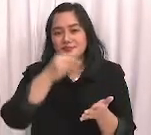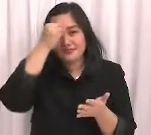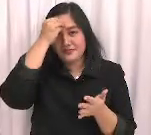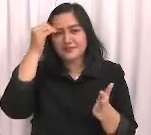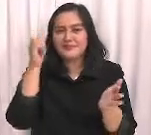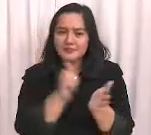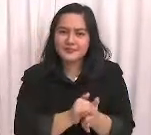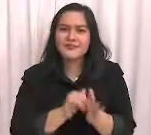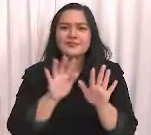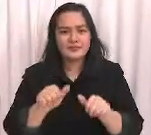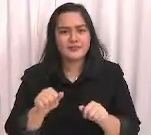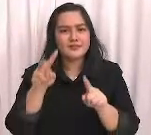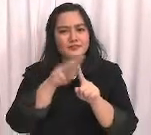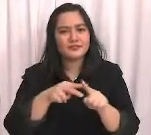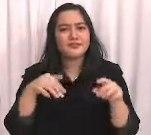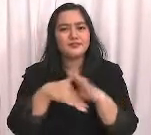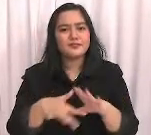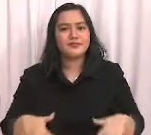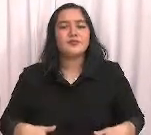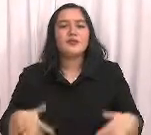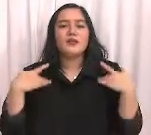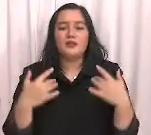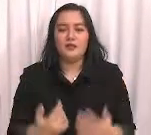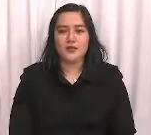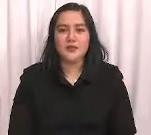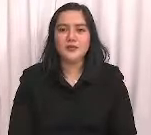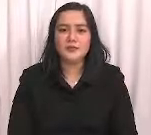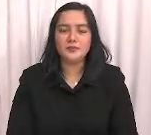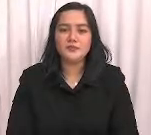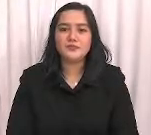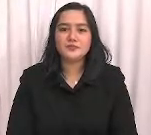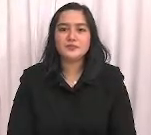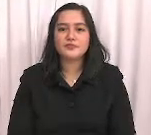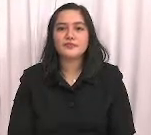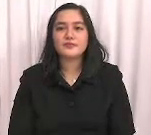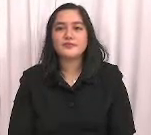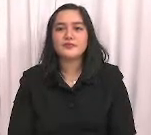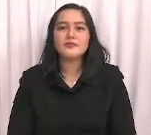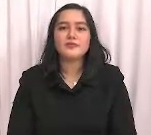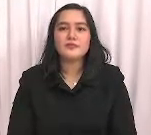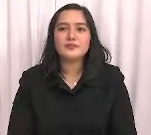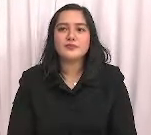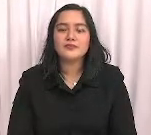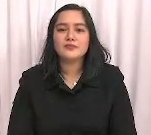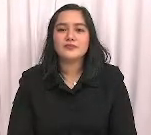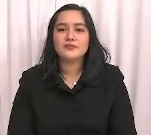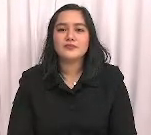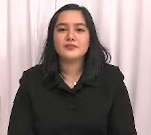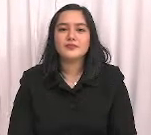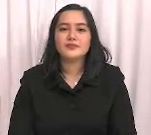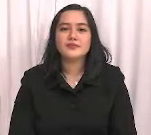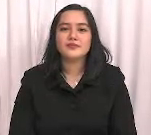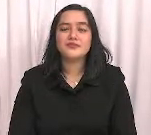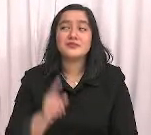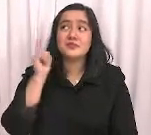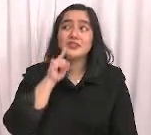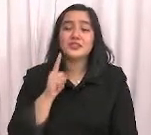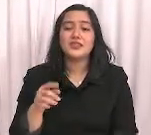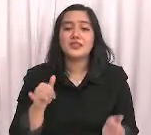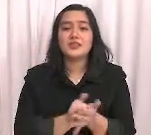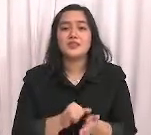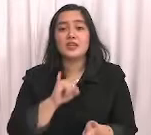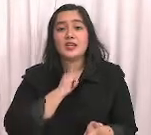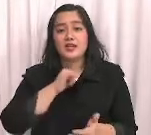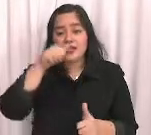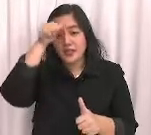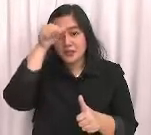buhay. Yeah. Hindi ko mo mahirap. Depende ho yan, mga kapatid. Naalala ko si Brother Jed Ubar. Nagpadala yan sa amin. May Gideonites group